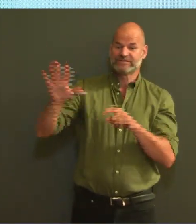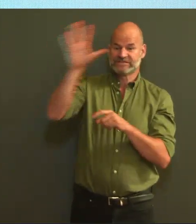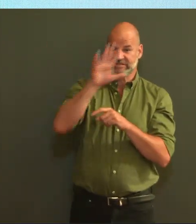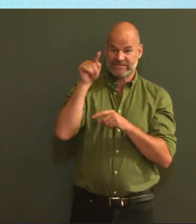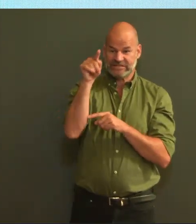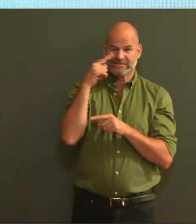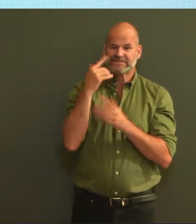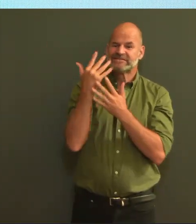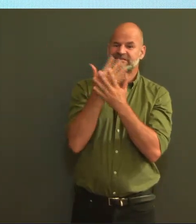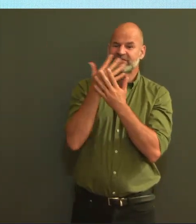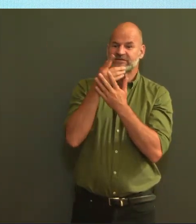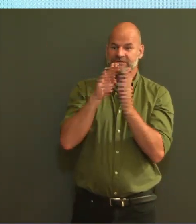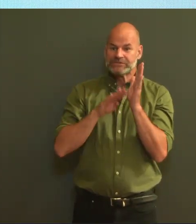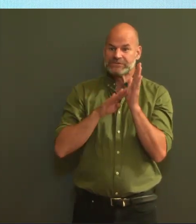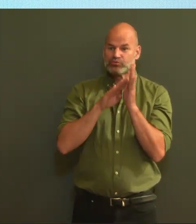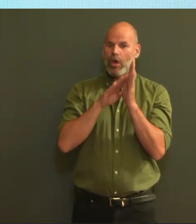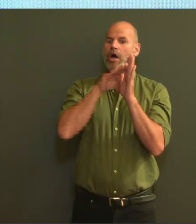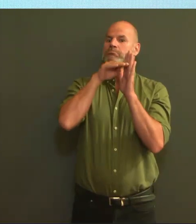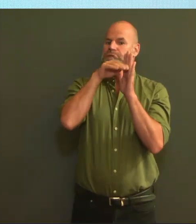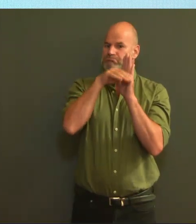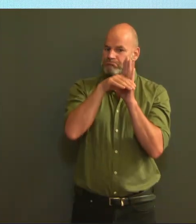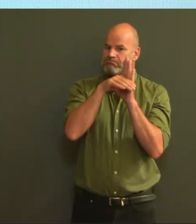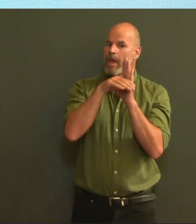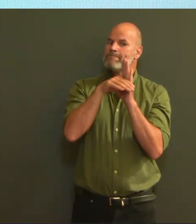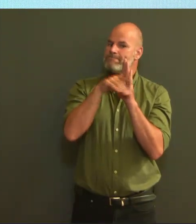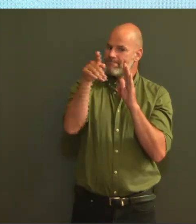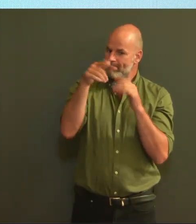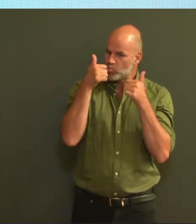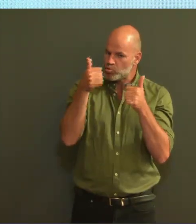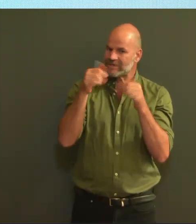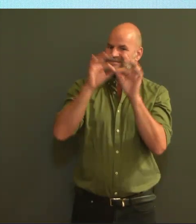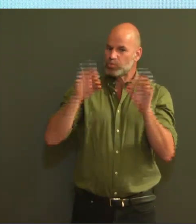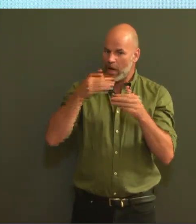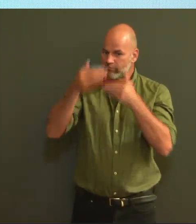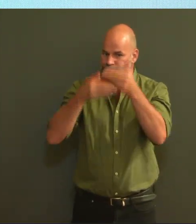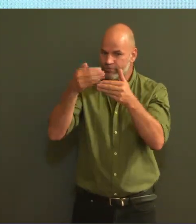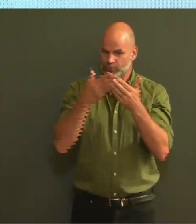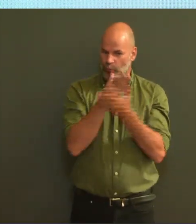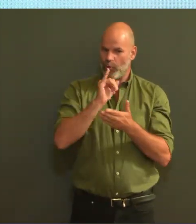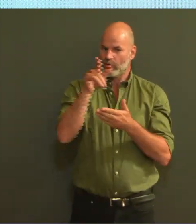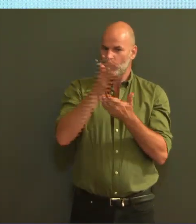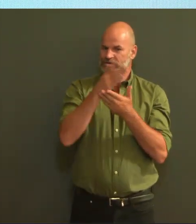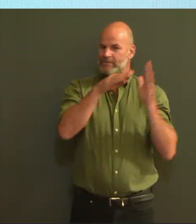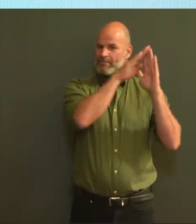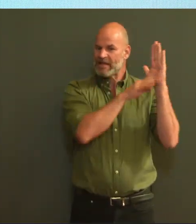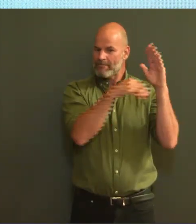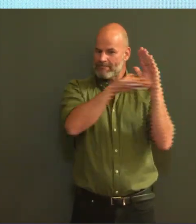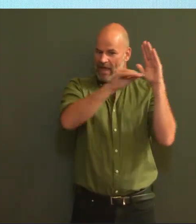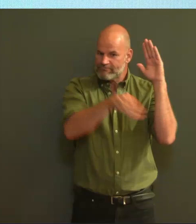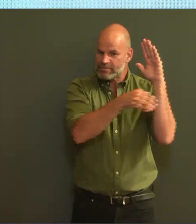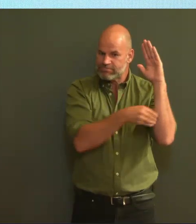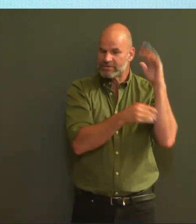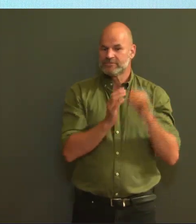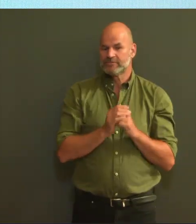Antwerpen, dat we toch een duidelijk effect zien van de verstrengde maatregelen die genomen zijn eind juli. We hebben de curve